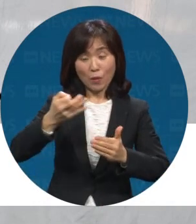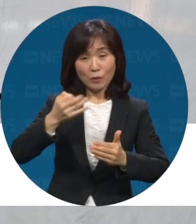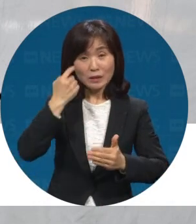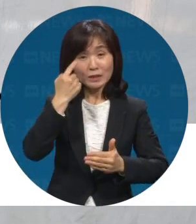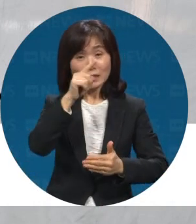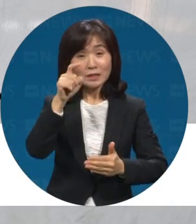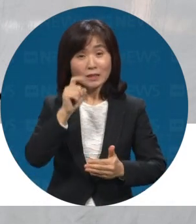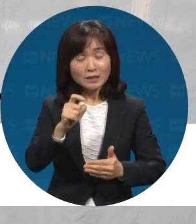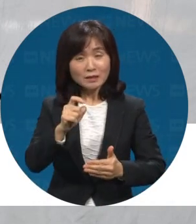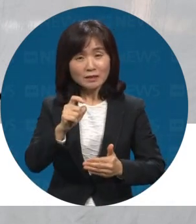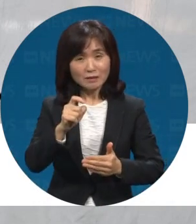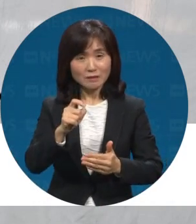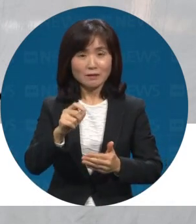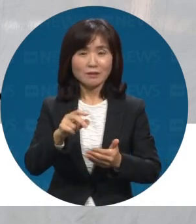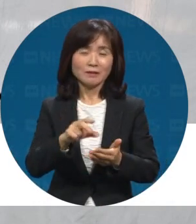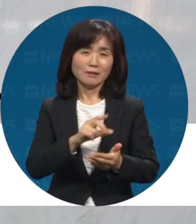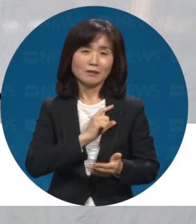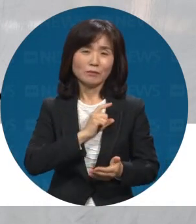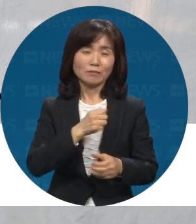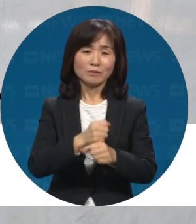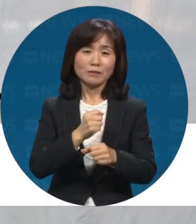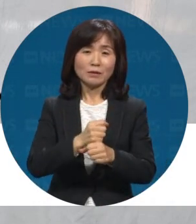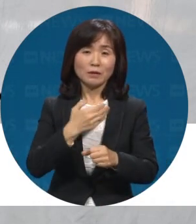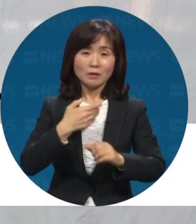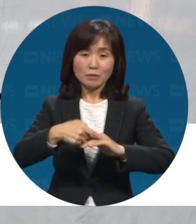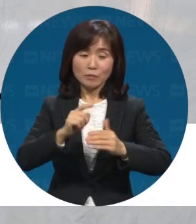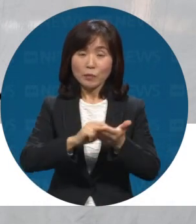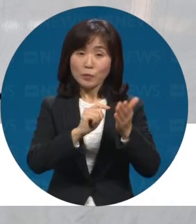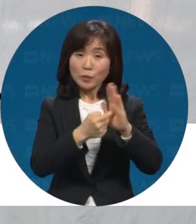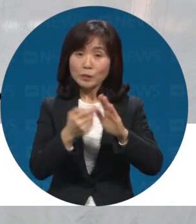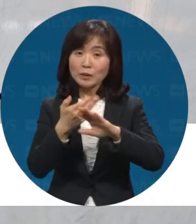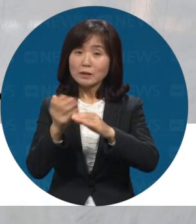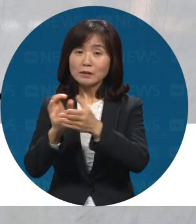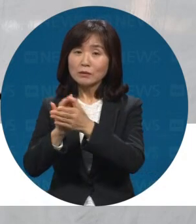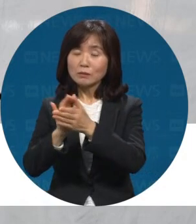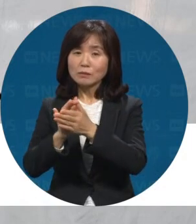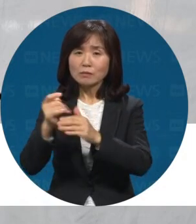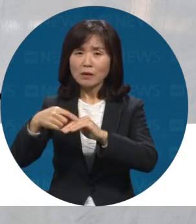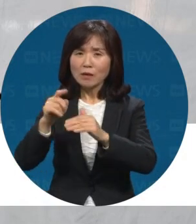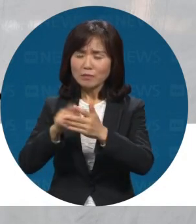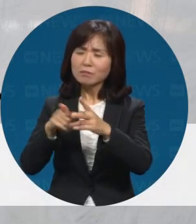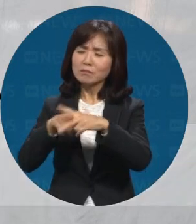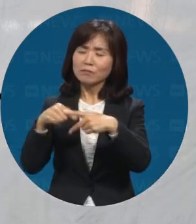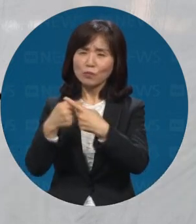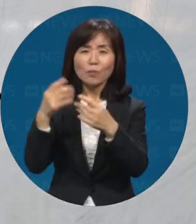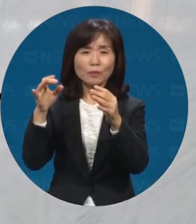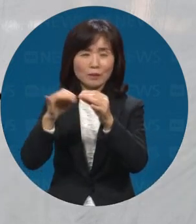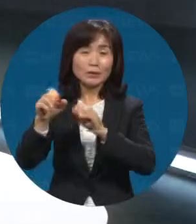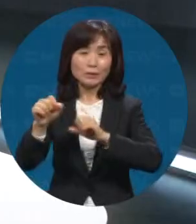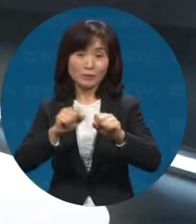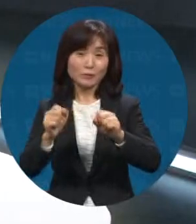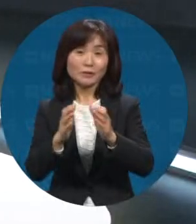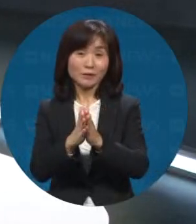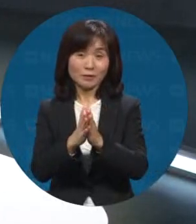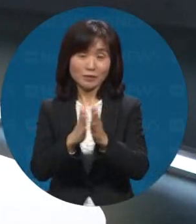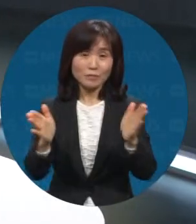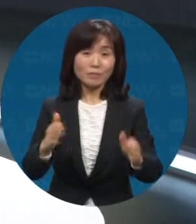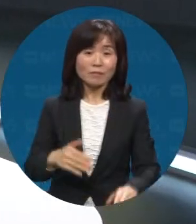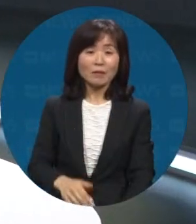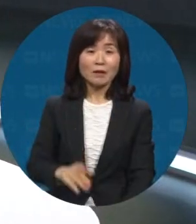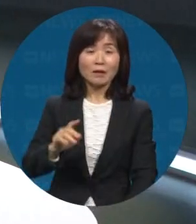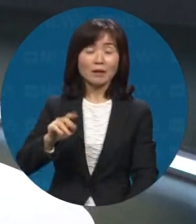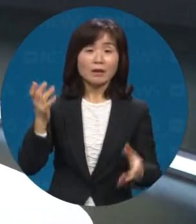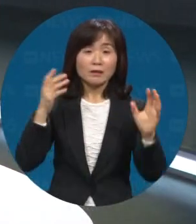내 마음을 표현하고 다른 친구의 마음을 알아주는 공감 활동을 시작한 거죠 내 마음이 보이니 아이들이